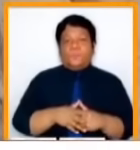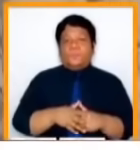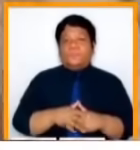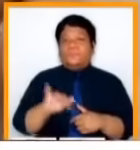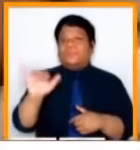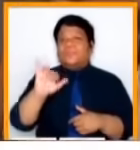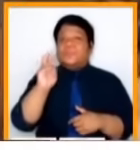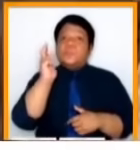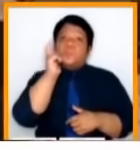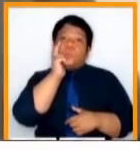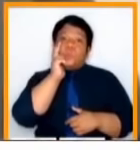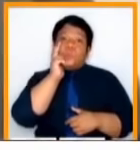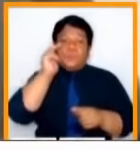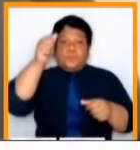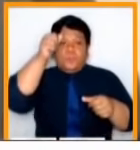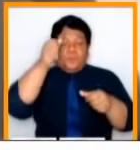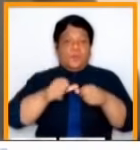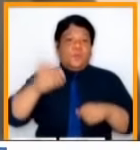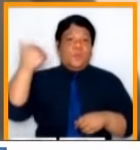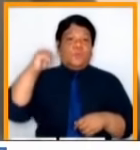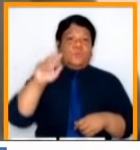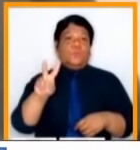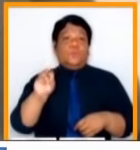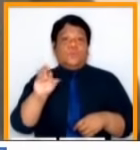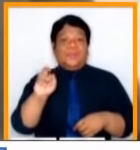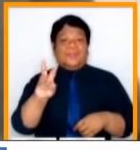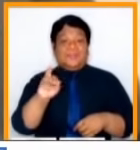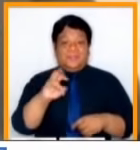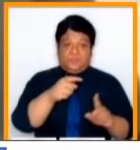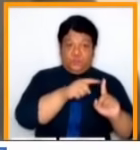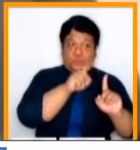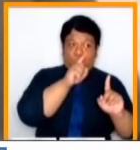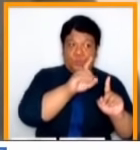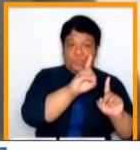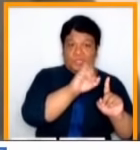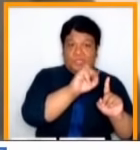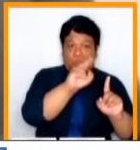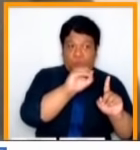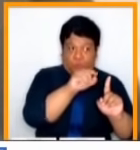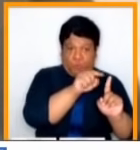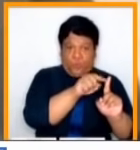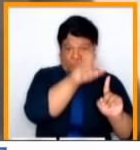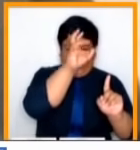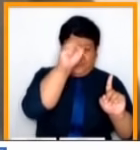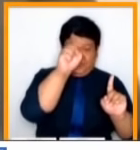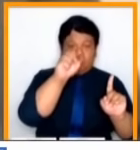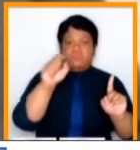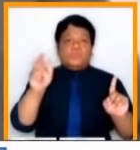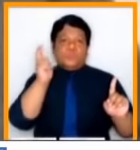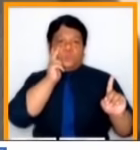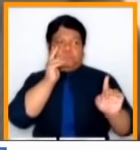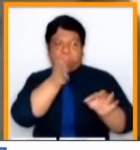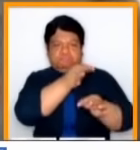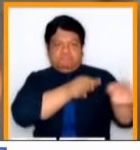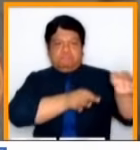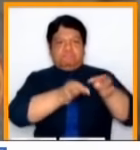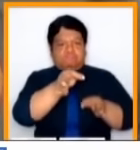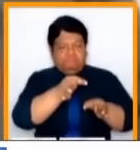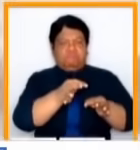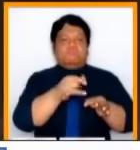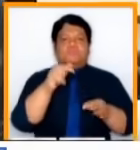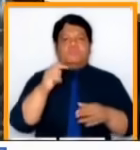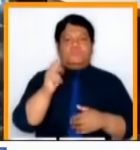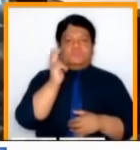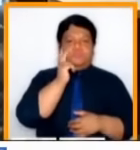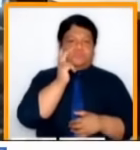lamang noon sa kapartido niyang si Martin Dino matapos itong mag-withdraw sa karera sa pagkapangulo sa eleksyon